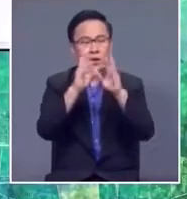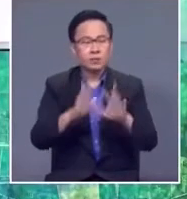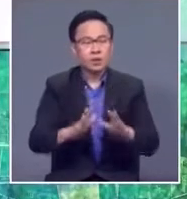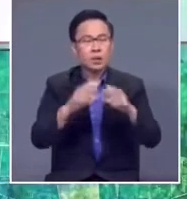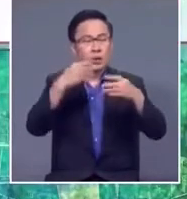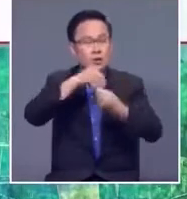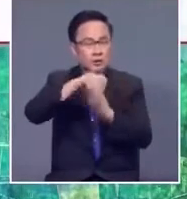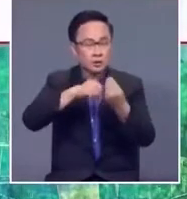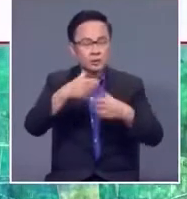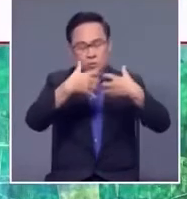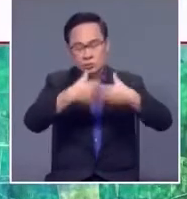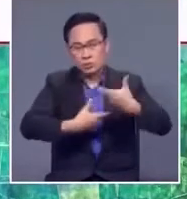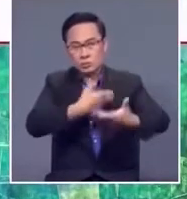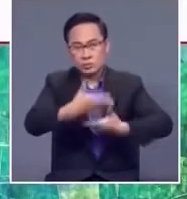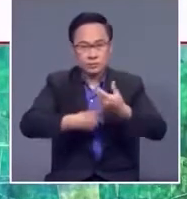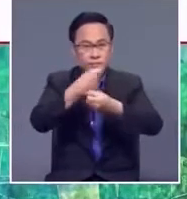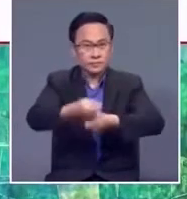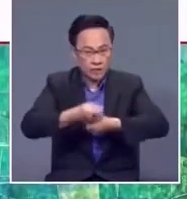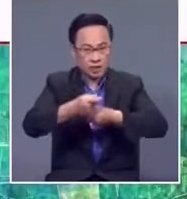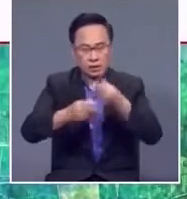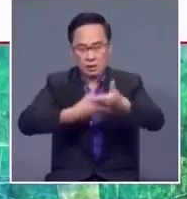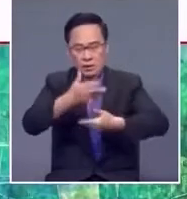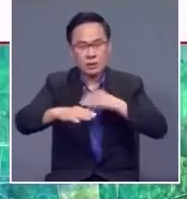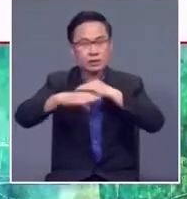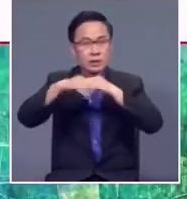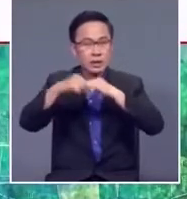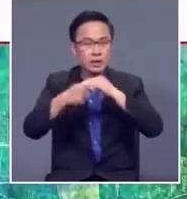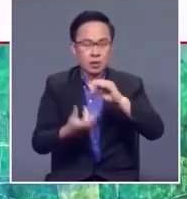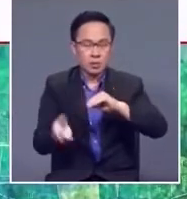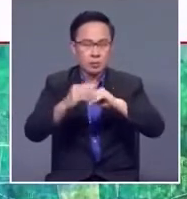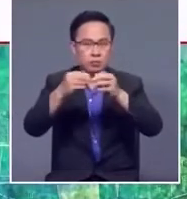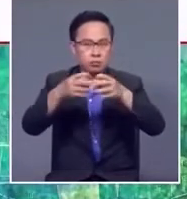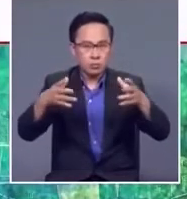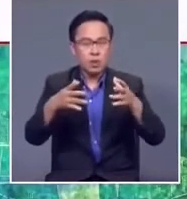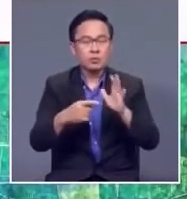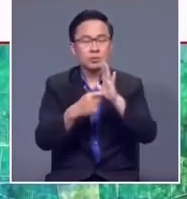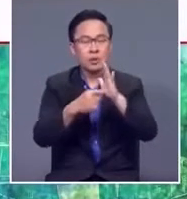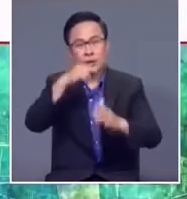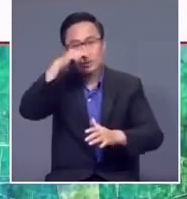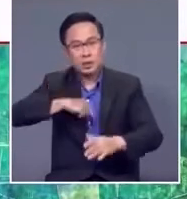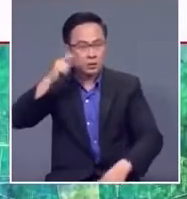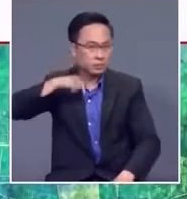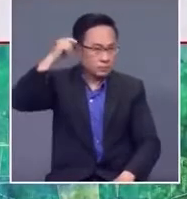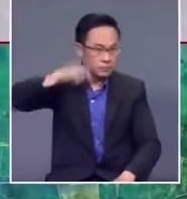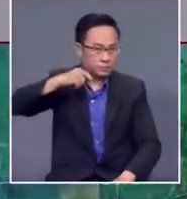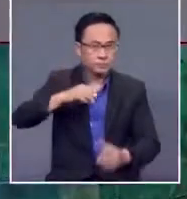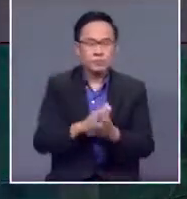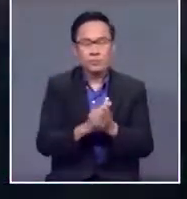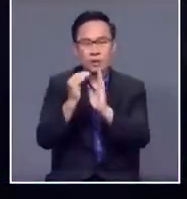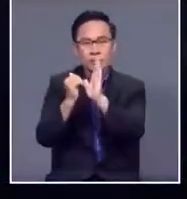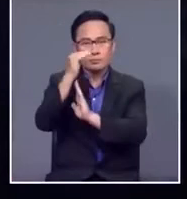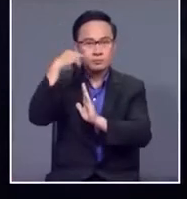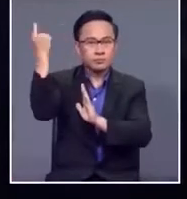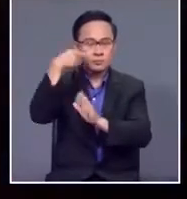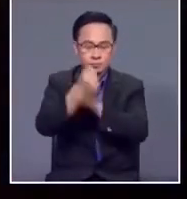ที่การค้าชายแดนขยายตัวอย่างต่อเนื่องโดยผู้ค้าหลักคือประเทศเมียนมาส่วนสถานการณ์การท่องเที่ยวภาคเหนือในปี